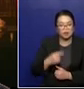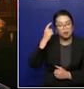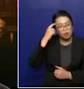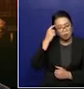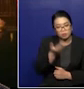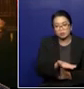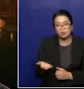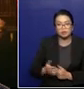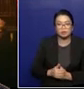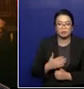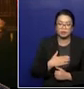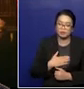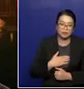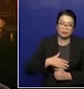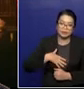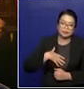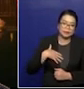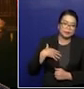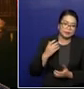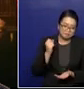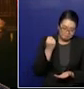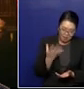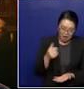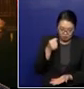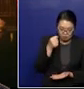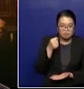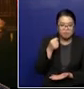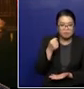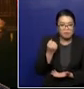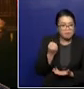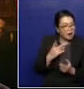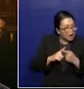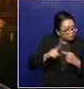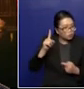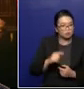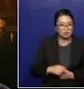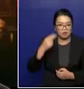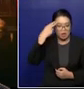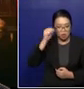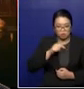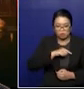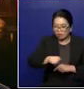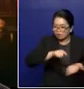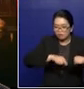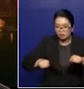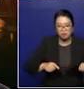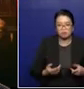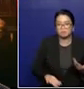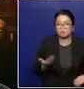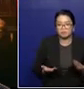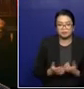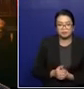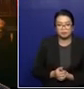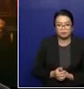ที่สุดเยอะที่สุดนายกสั่งอะไรก็ได้ไปดูต่